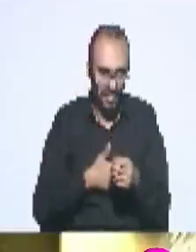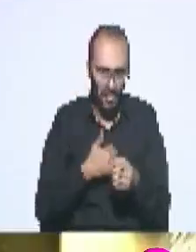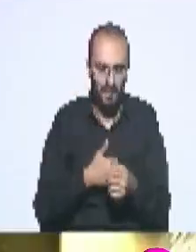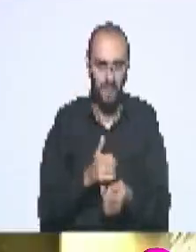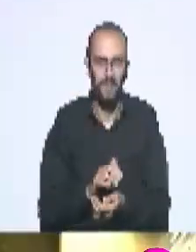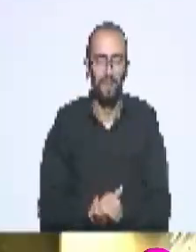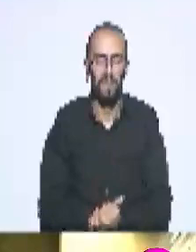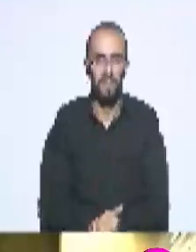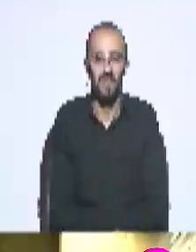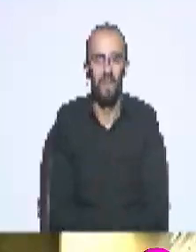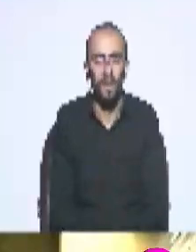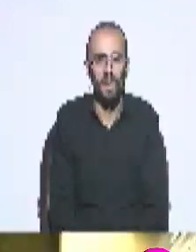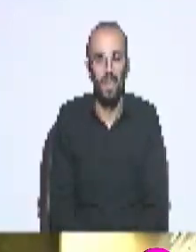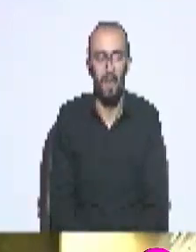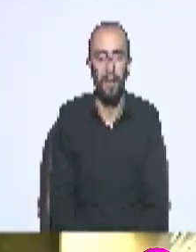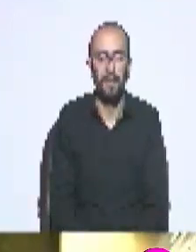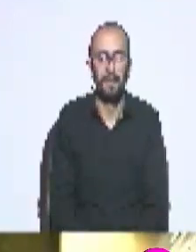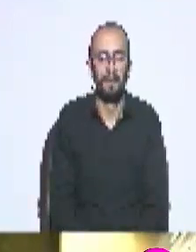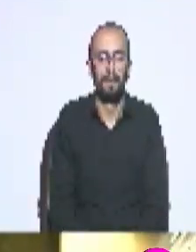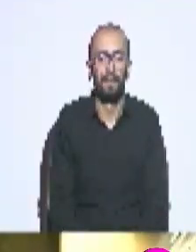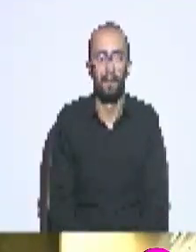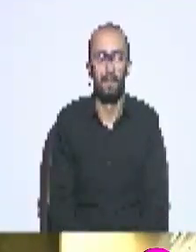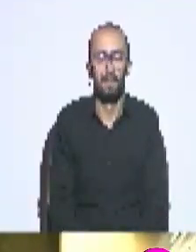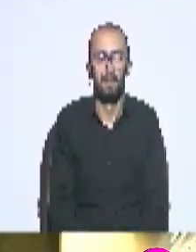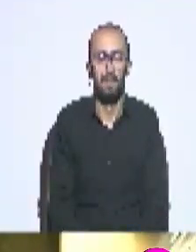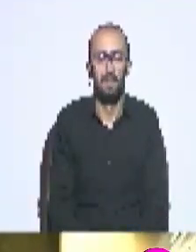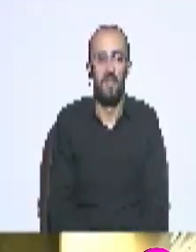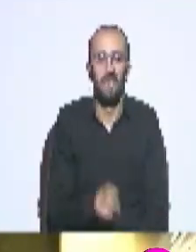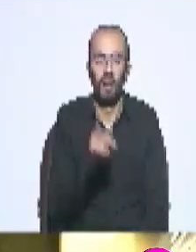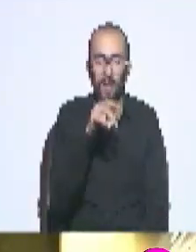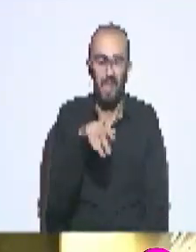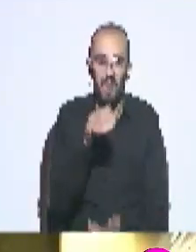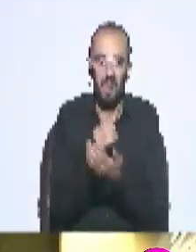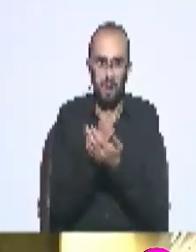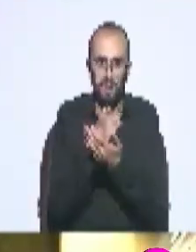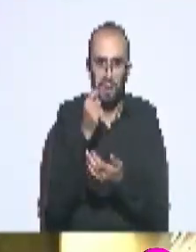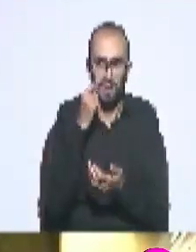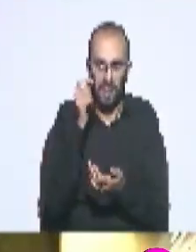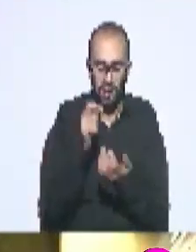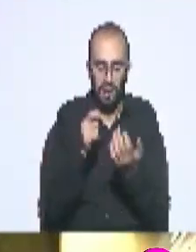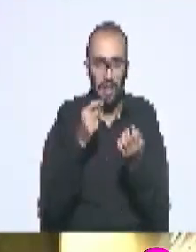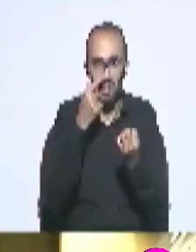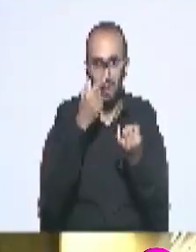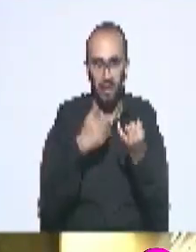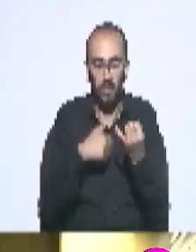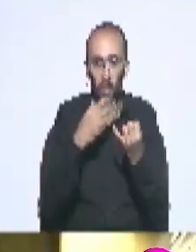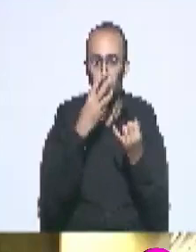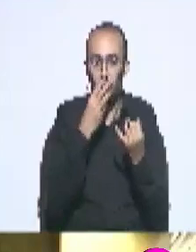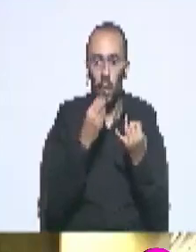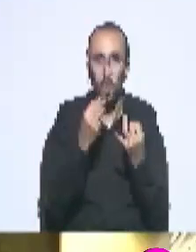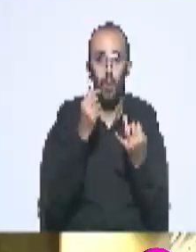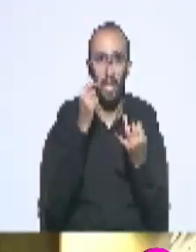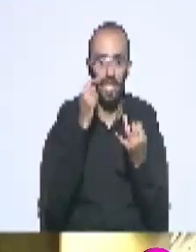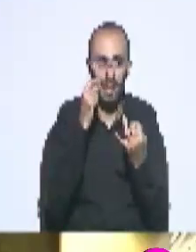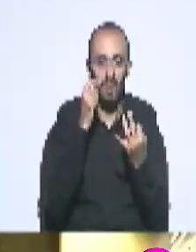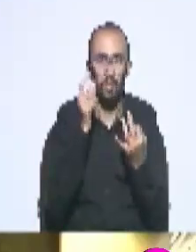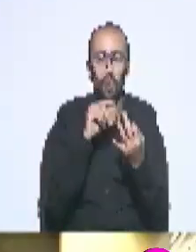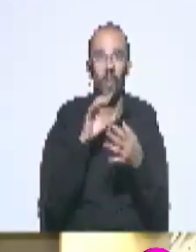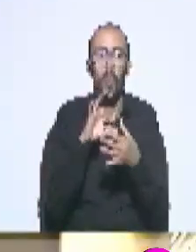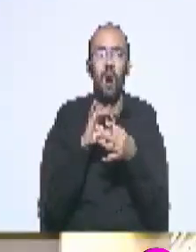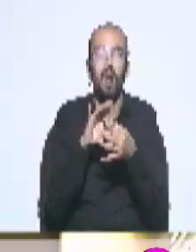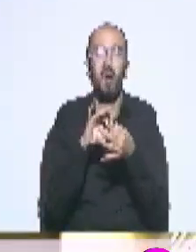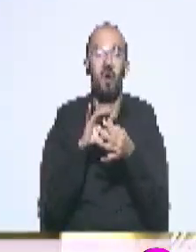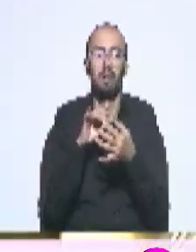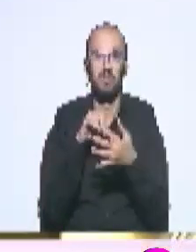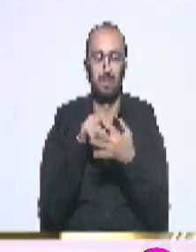ازاي بقى يعني ان احنا مقسمين الانسان نفس وروح وجسد وعلاقات وازاي ان احنا